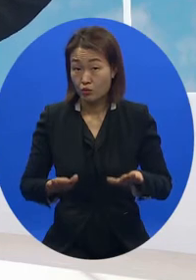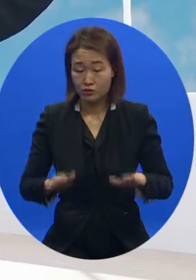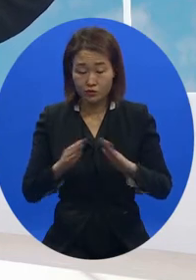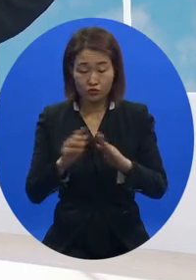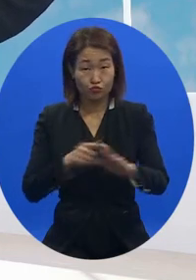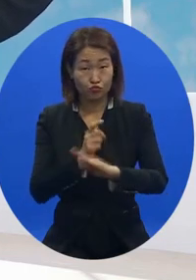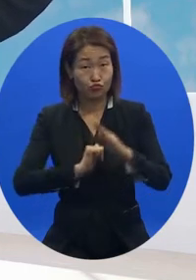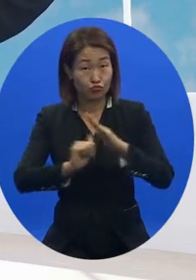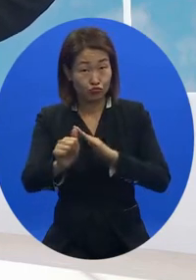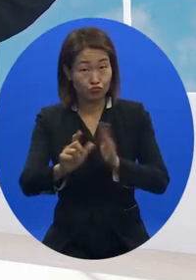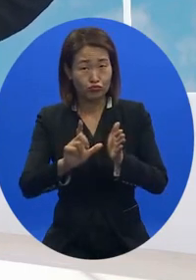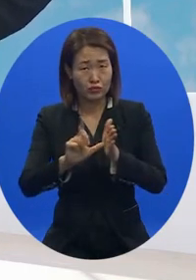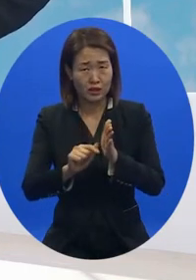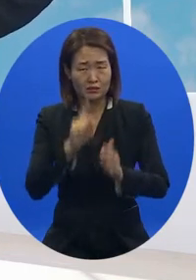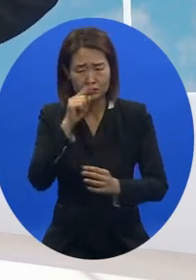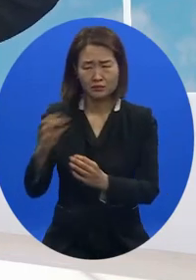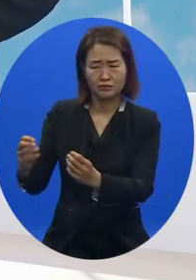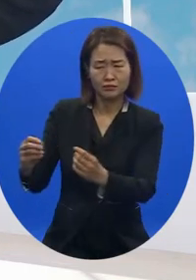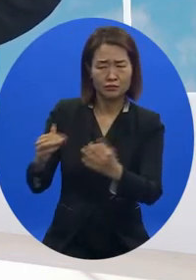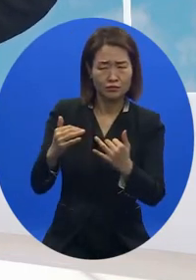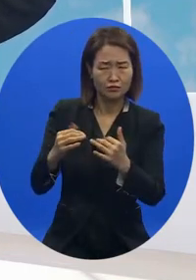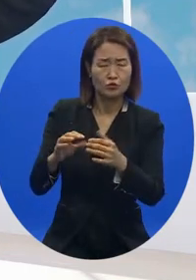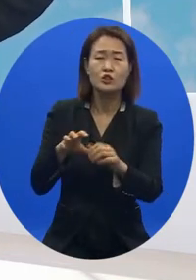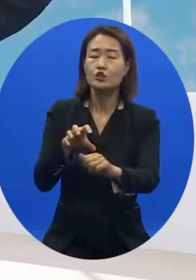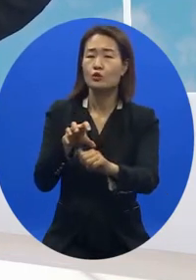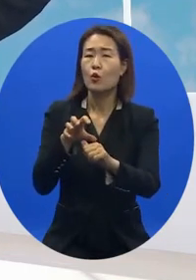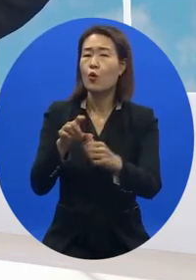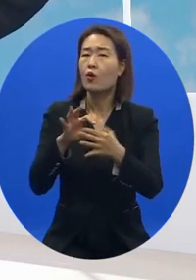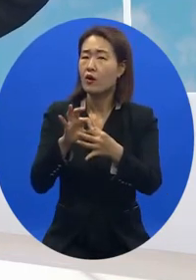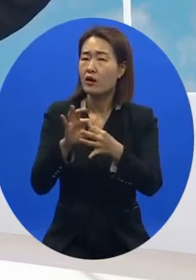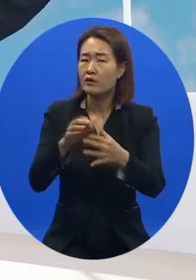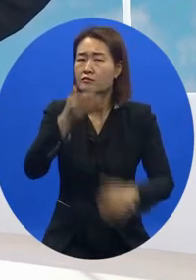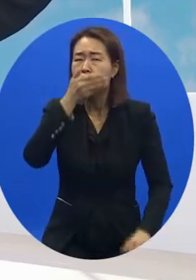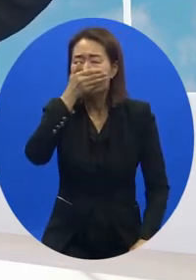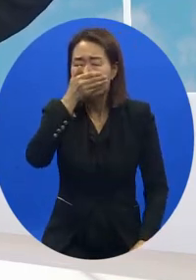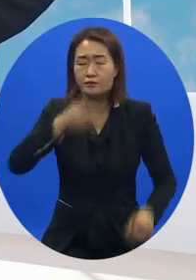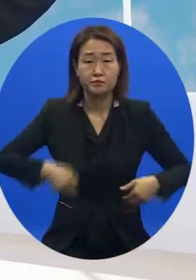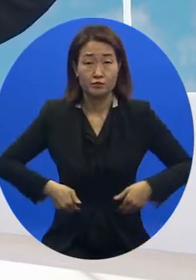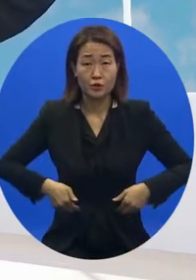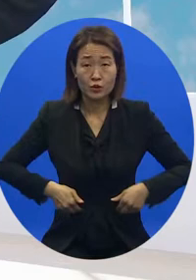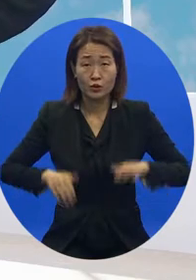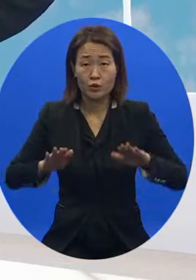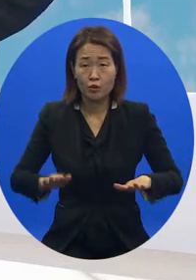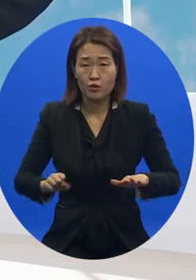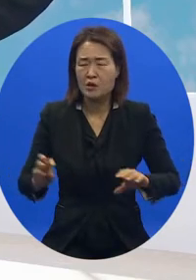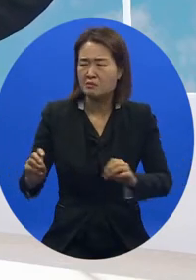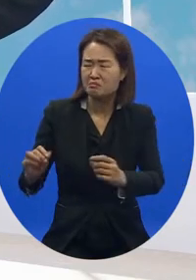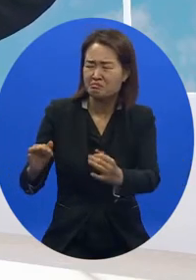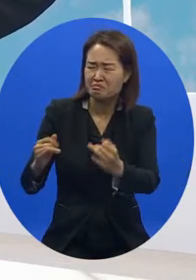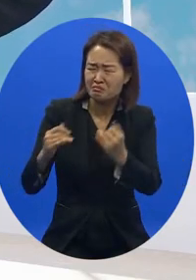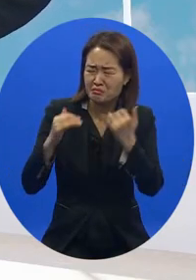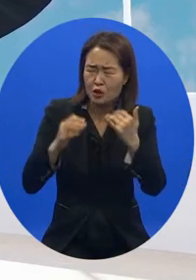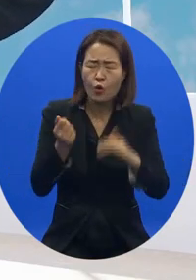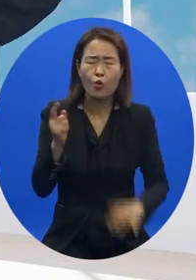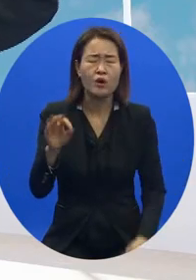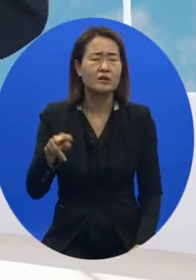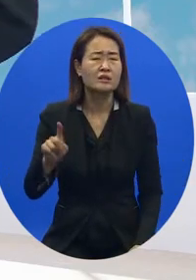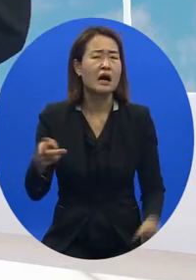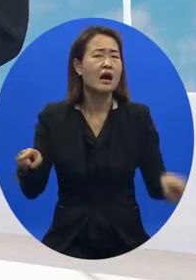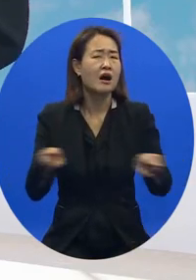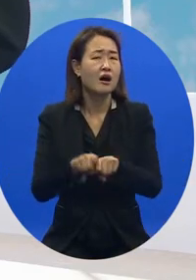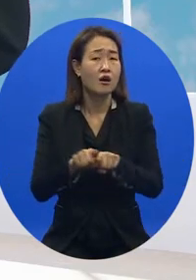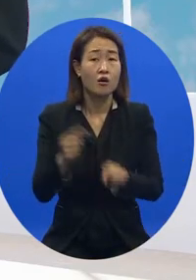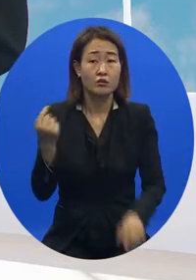오늘은 외출하신다면 황사용 마스크를 꼭 착용하셔야겠습니다. 미세먼지의 올봄 첫 황사까지 말썽인데요.